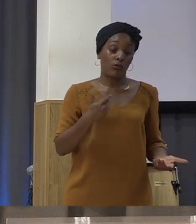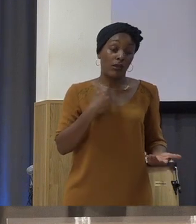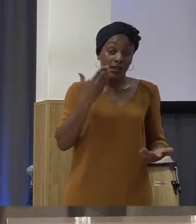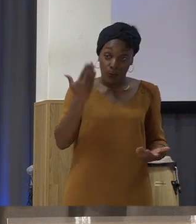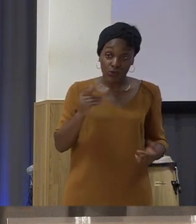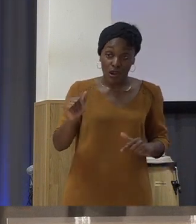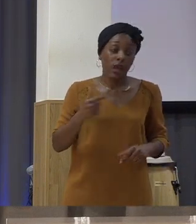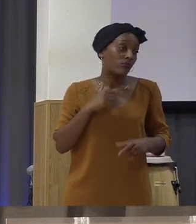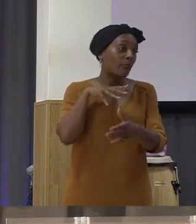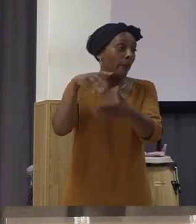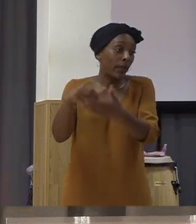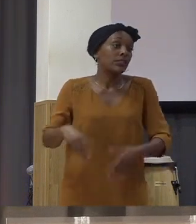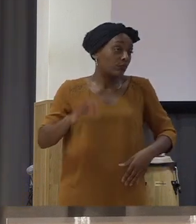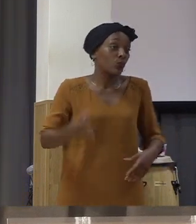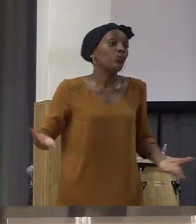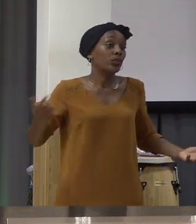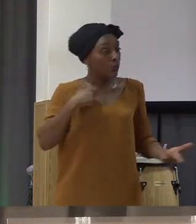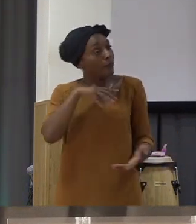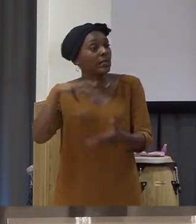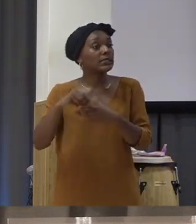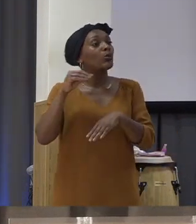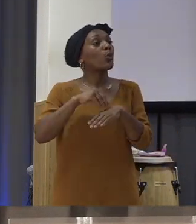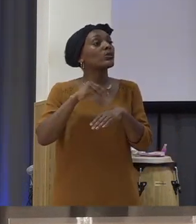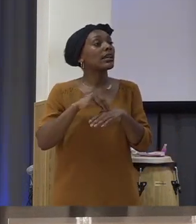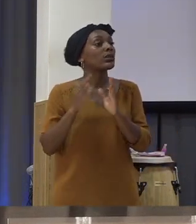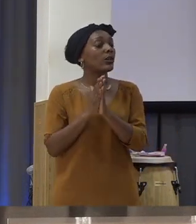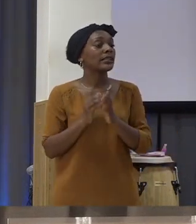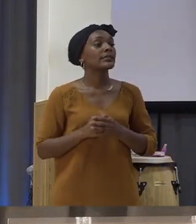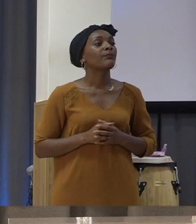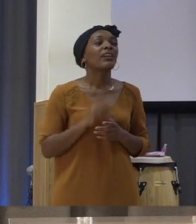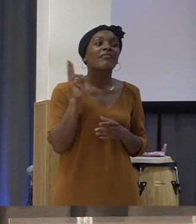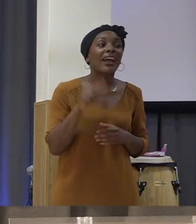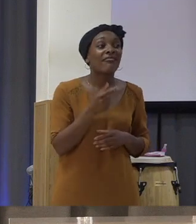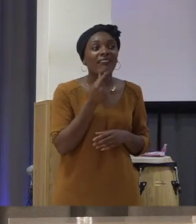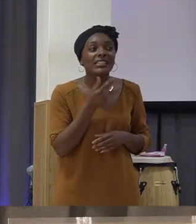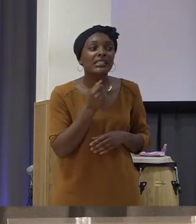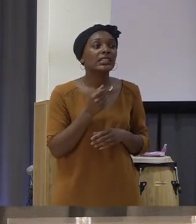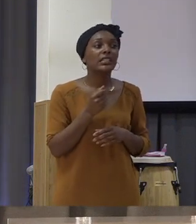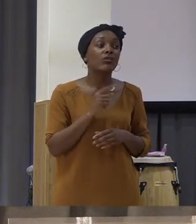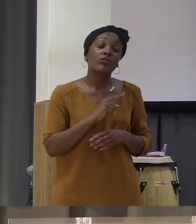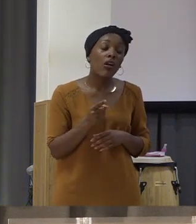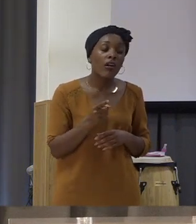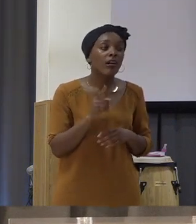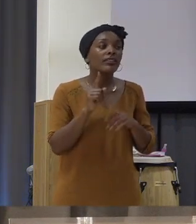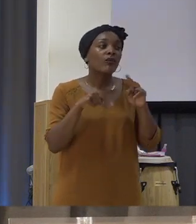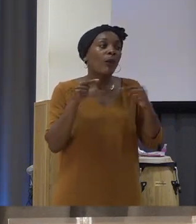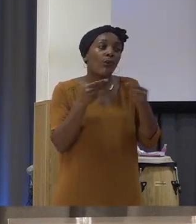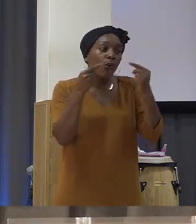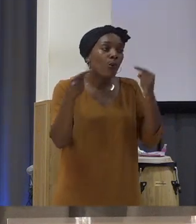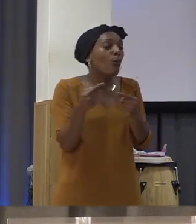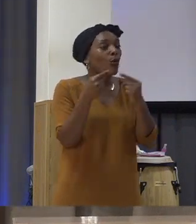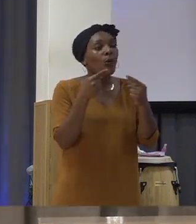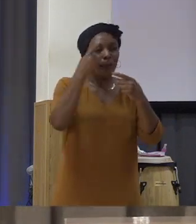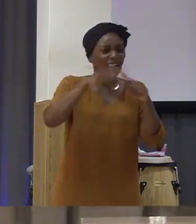besoin, il faut que j'y aille. Donc j'y étais. Ça n'a pas toujours été rose, ça n'a pas toujours été facile. Il y a eu